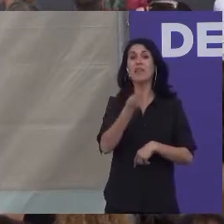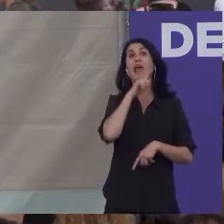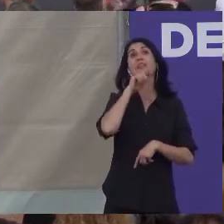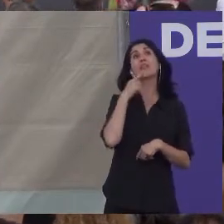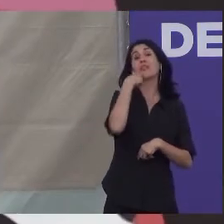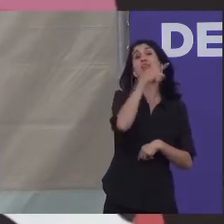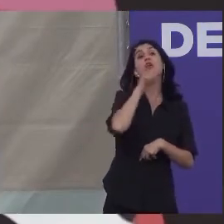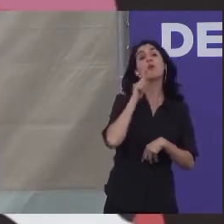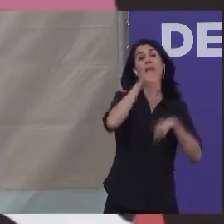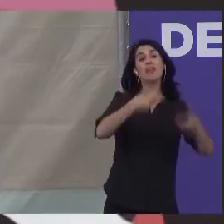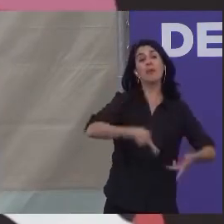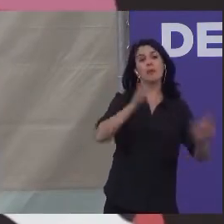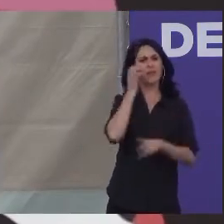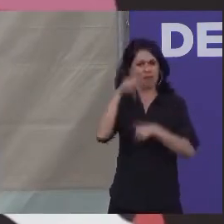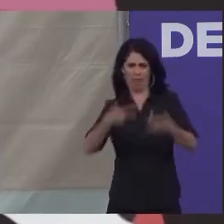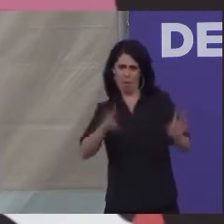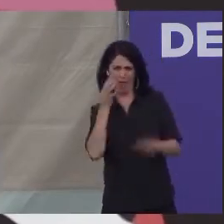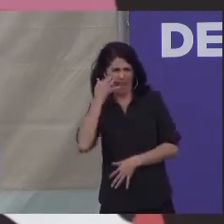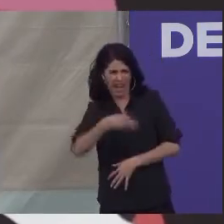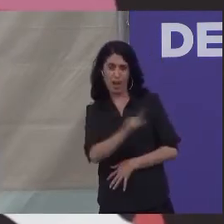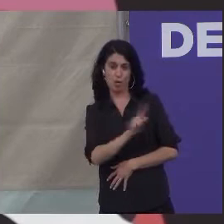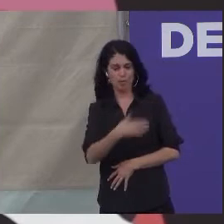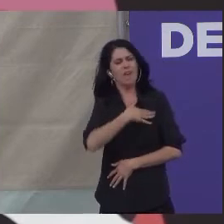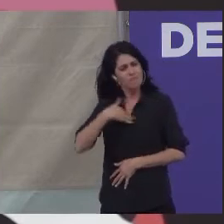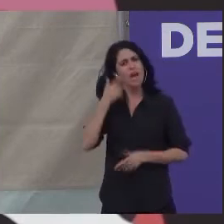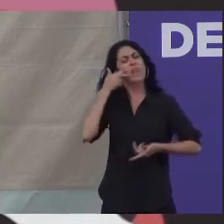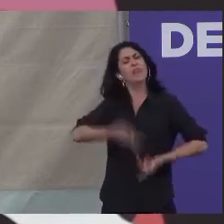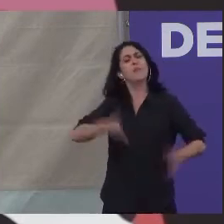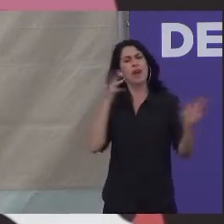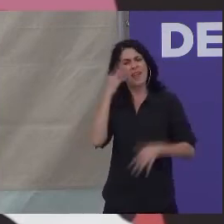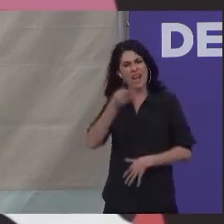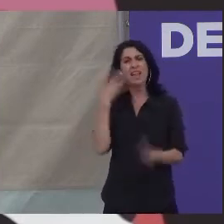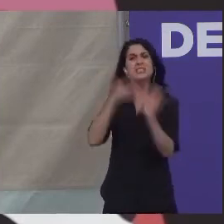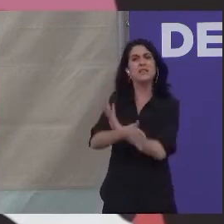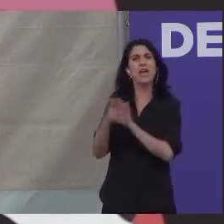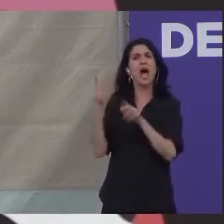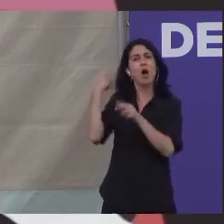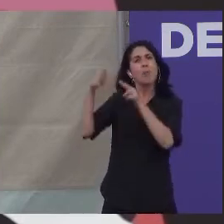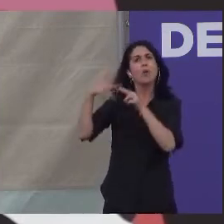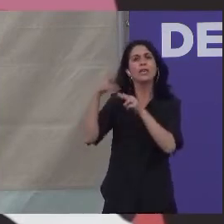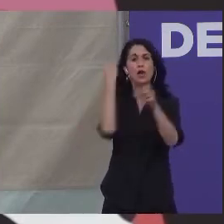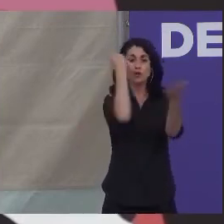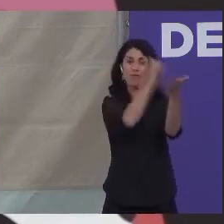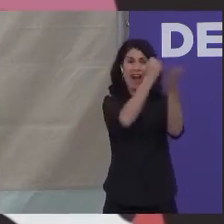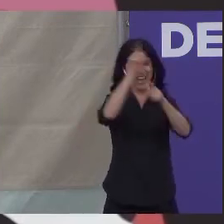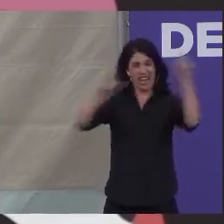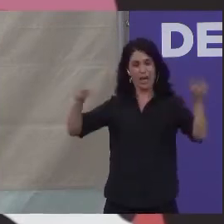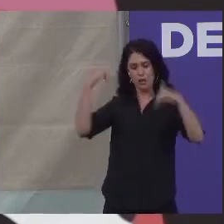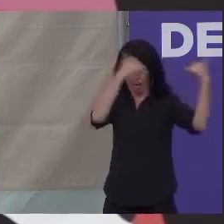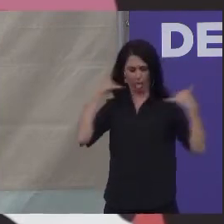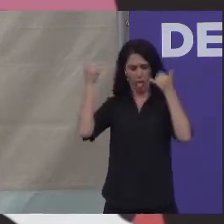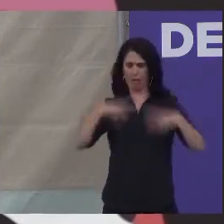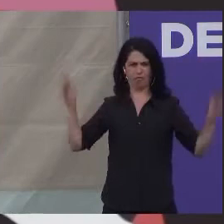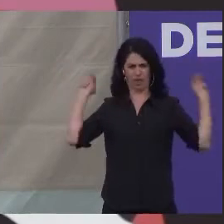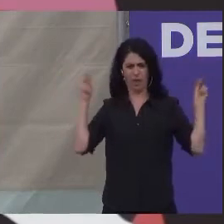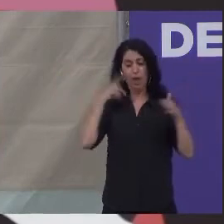una democracia real, per fer real allò de que no son mercadería en mans de polítics i banquers. En ese sentido, Profundización